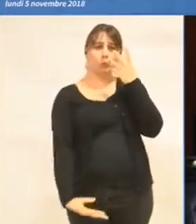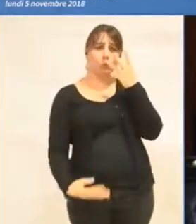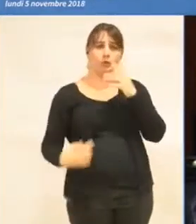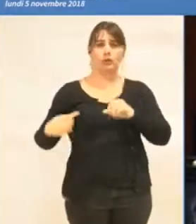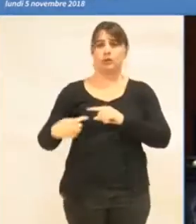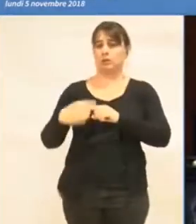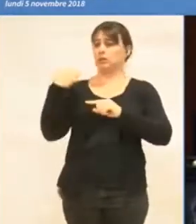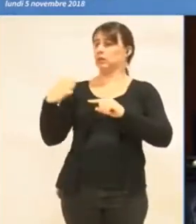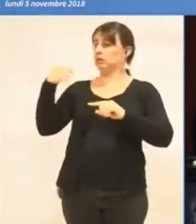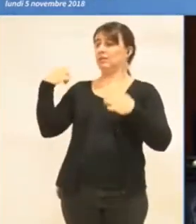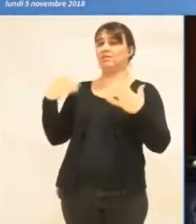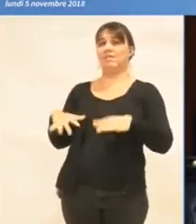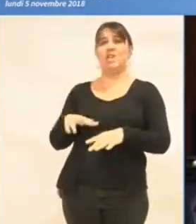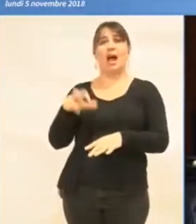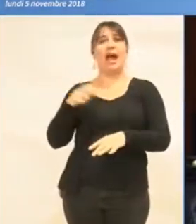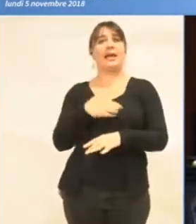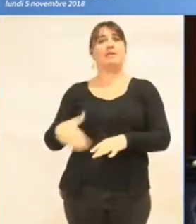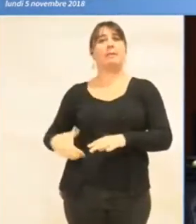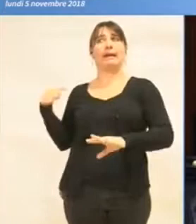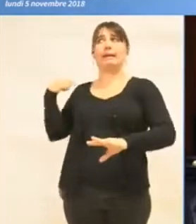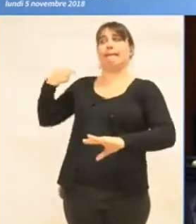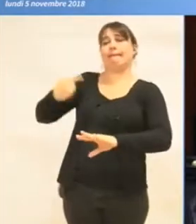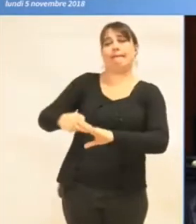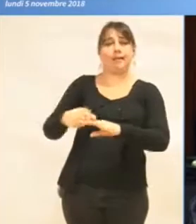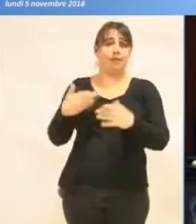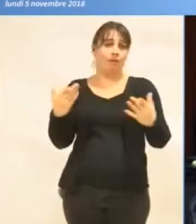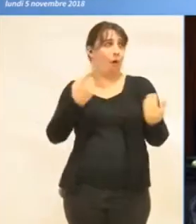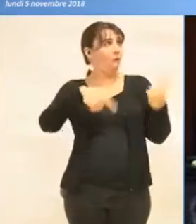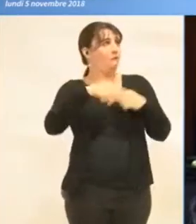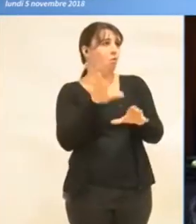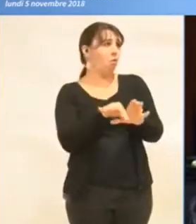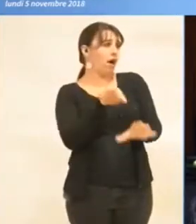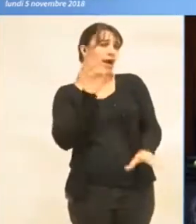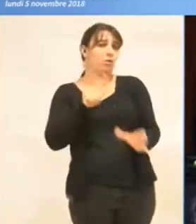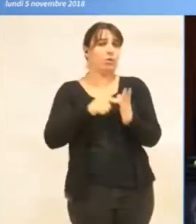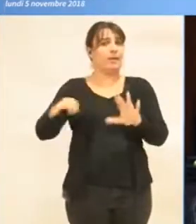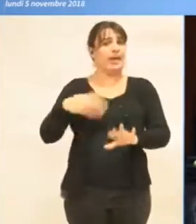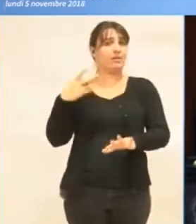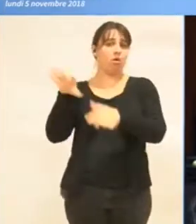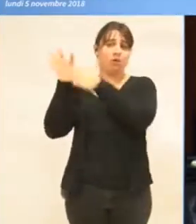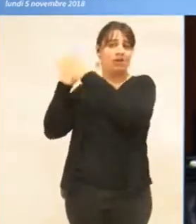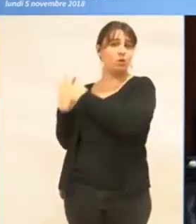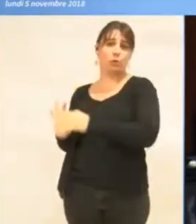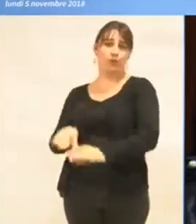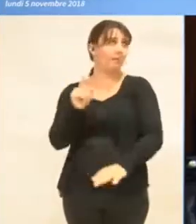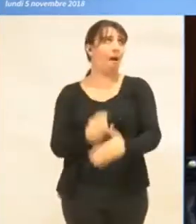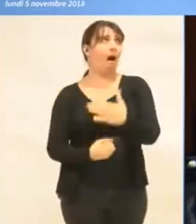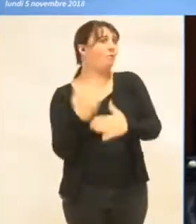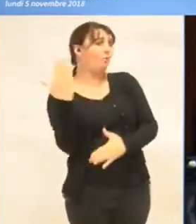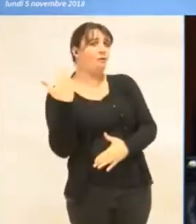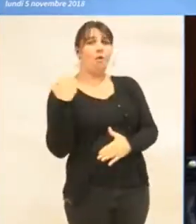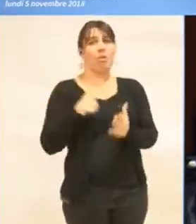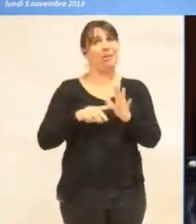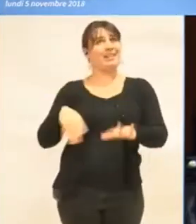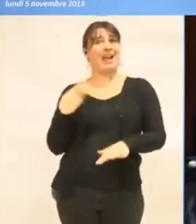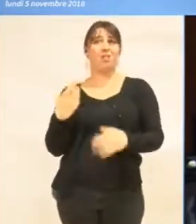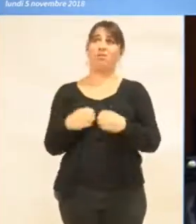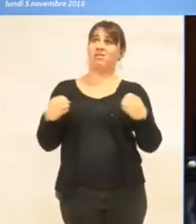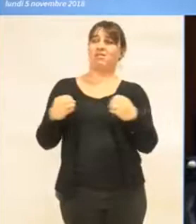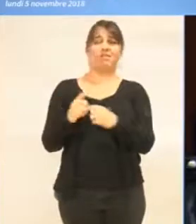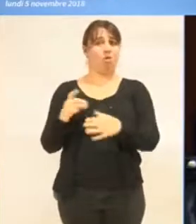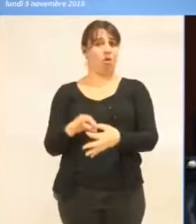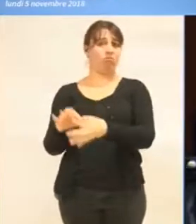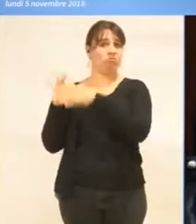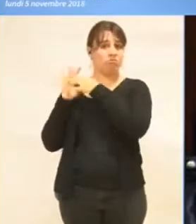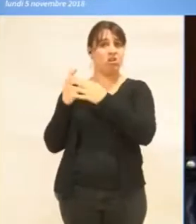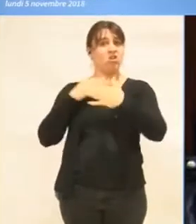mandats précédents, votre arrivée, et ne sont donc une continuité de ce qui se faisait avant à la ville de Grenoble et à la métro. Je